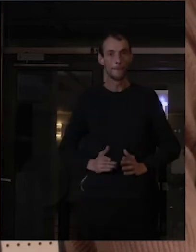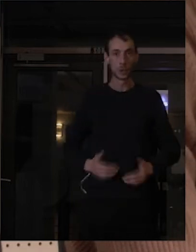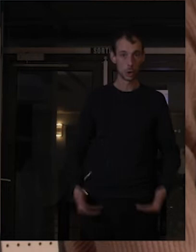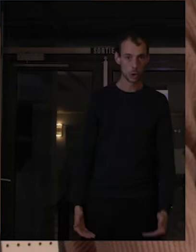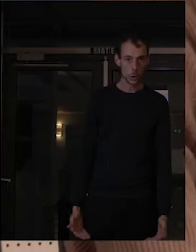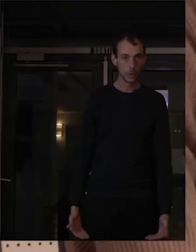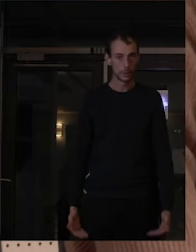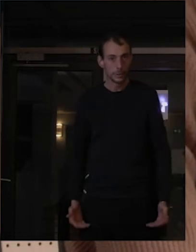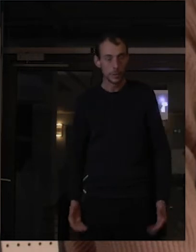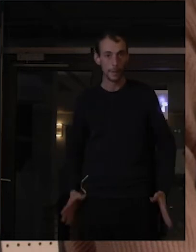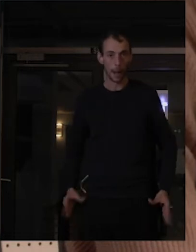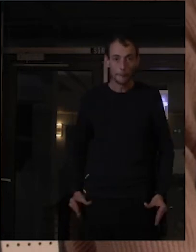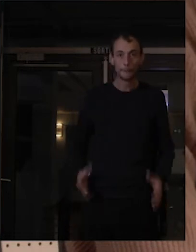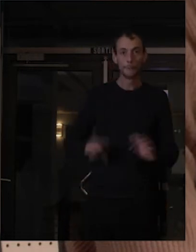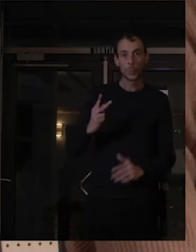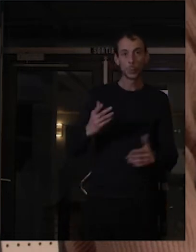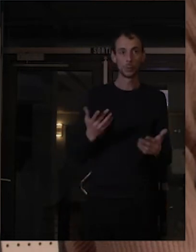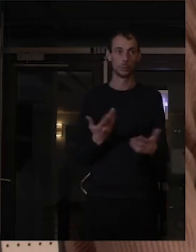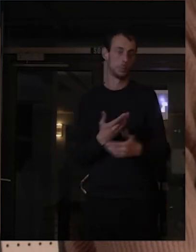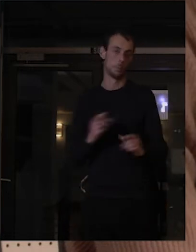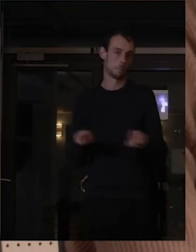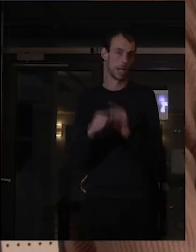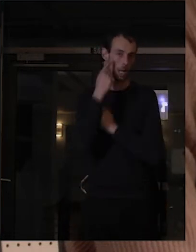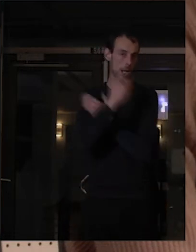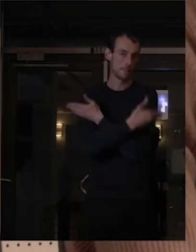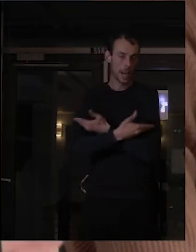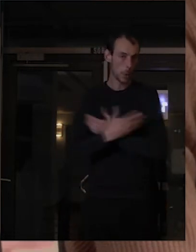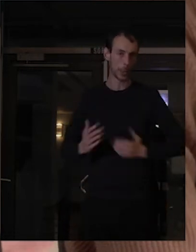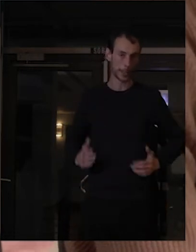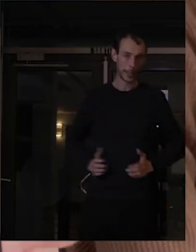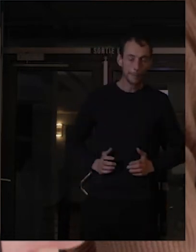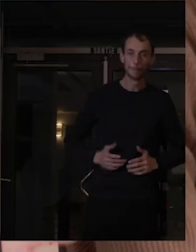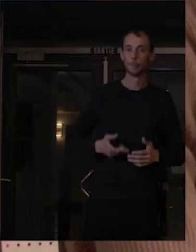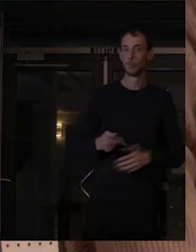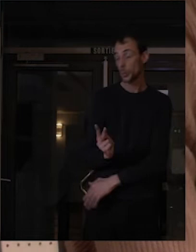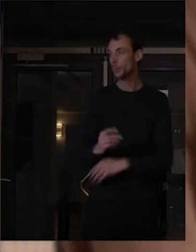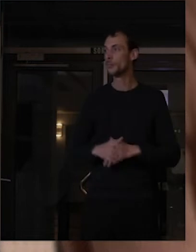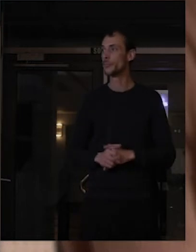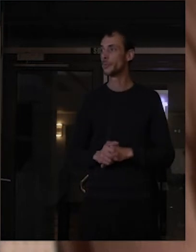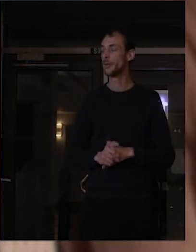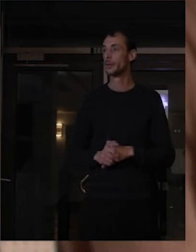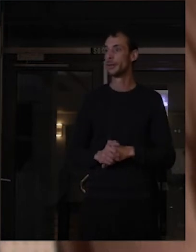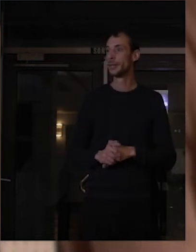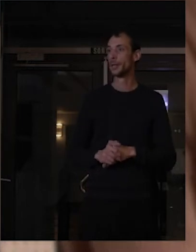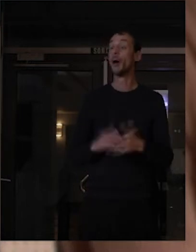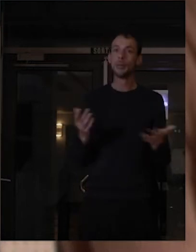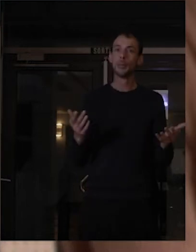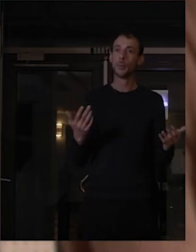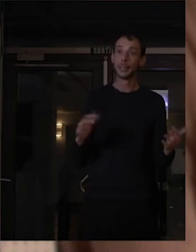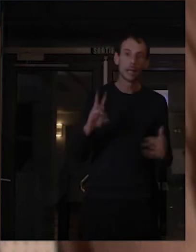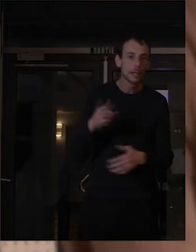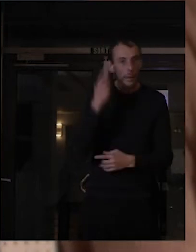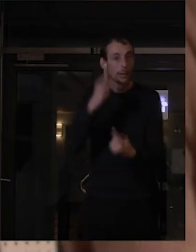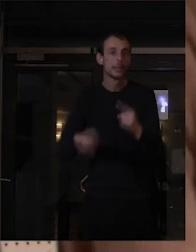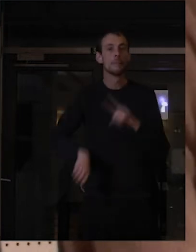beaucoup plus cintrés, des maillots beaucoup plus courts, beaucoup plus cintrés. La difficulté, c'est que pour le coup, déjà pour faire du football, c'est pas